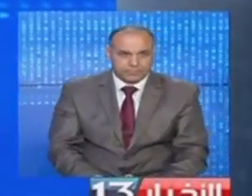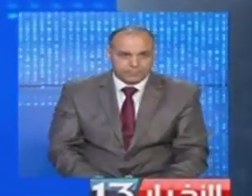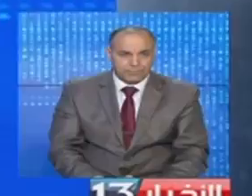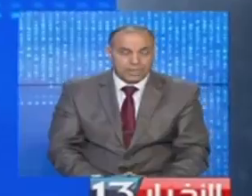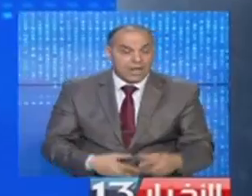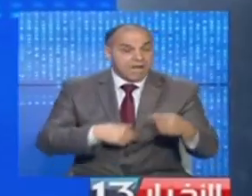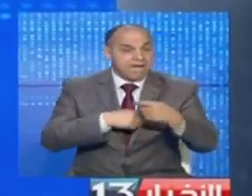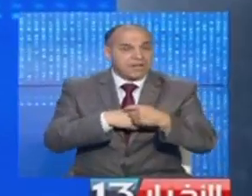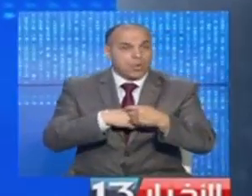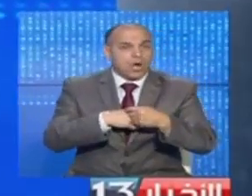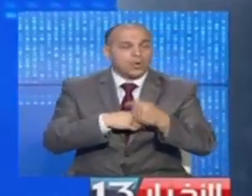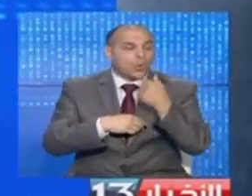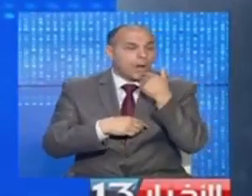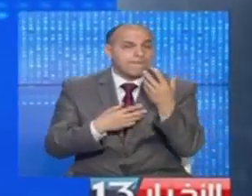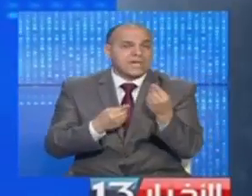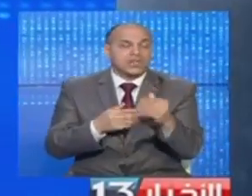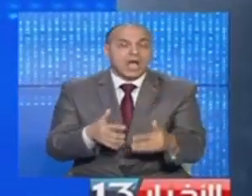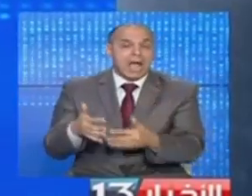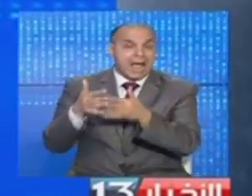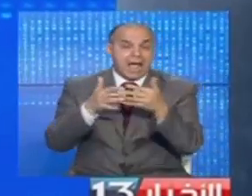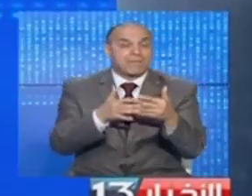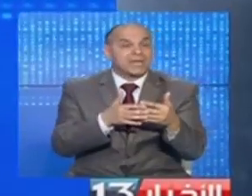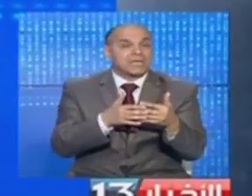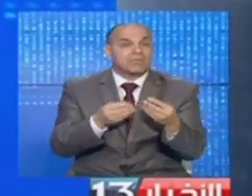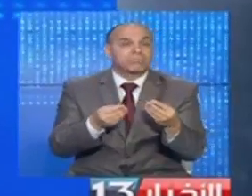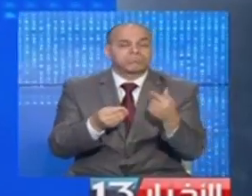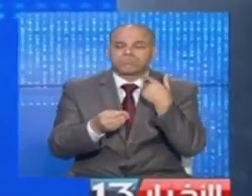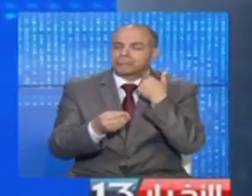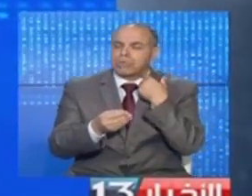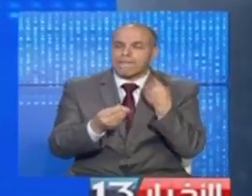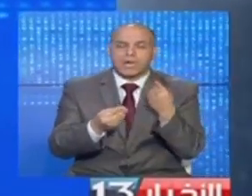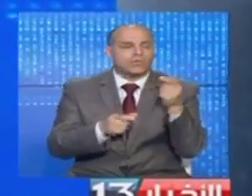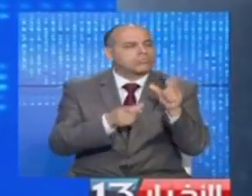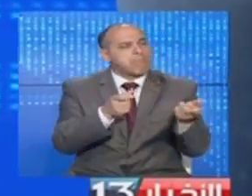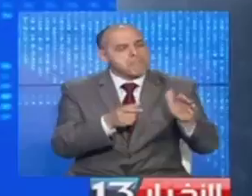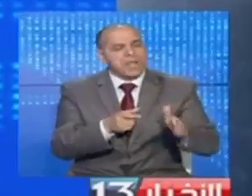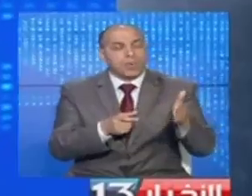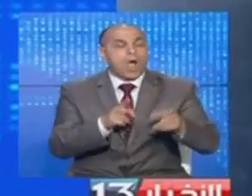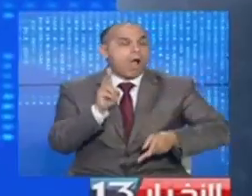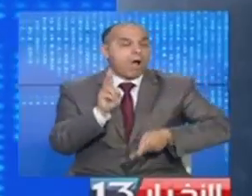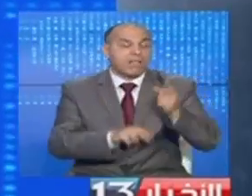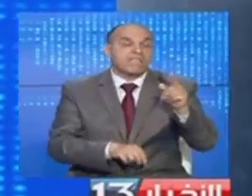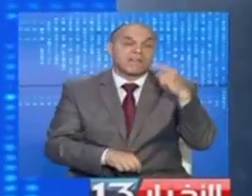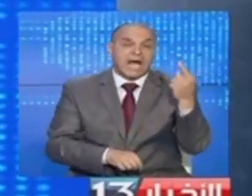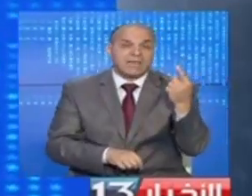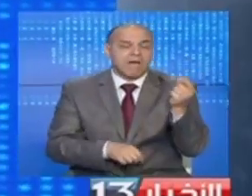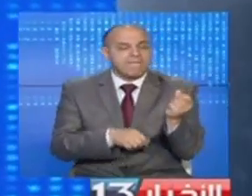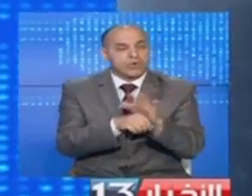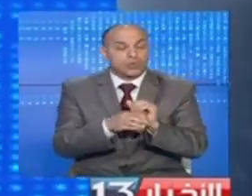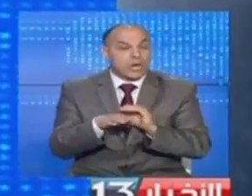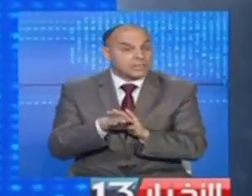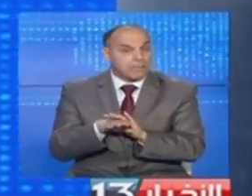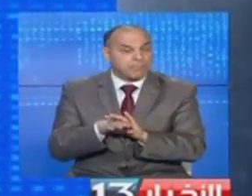في الوقت الذي تتكبد فيه الولايات المتحدة الأمريكية خسائر في الأرواح هي الأعلى في العالم بفيروس